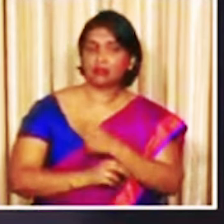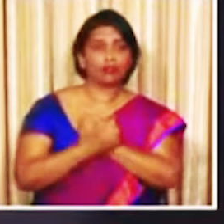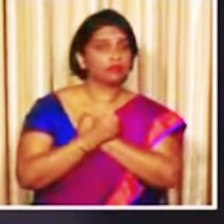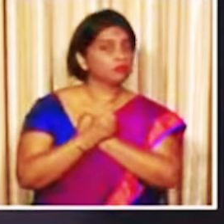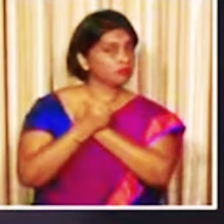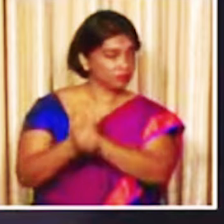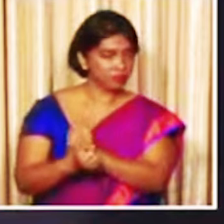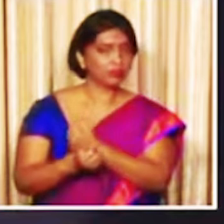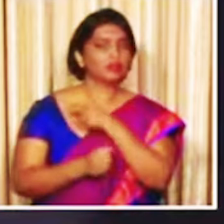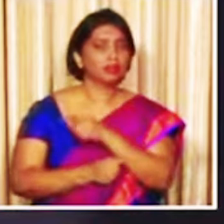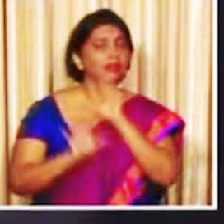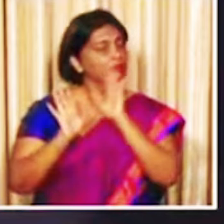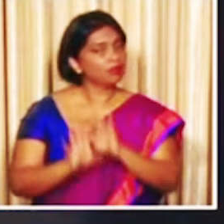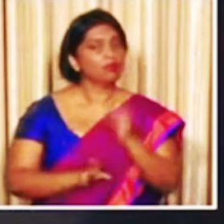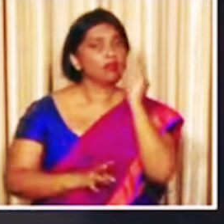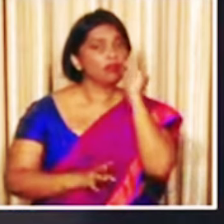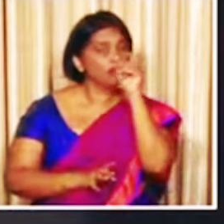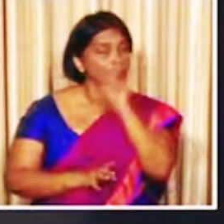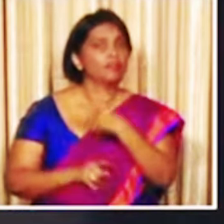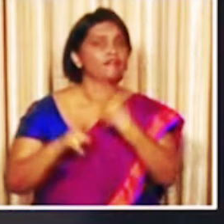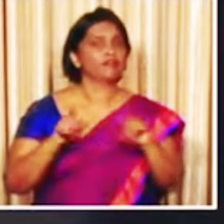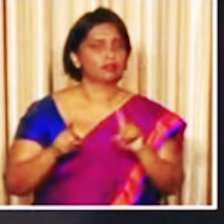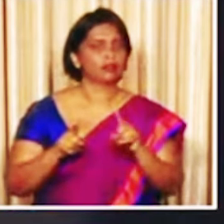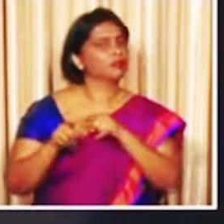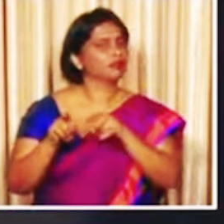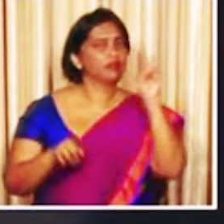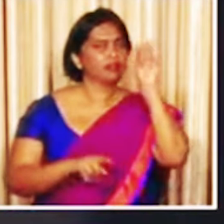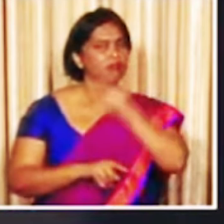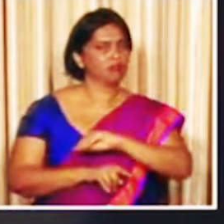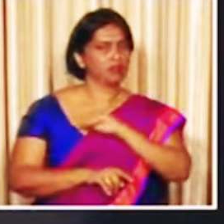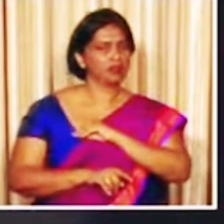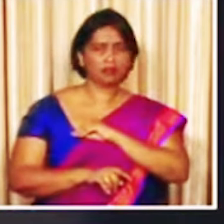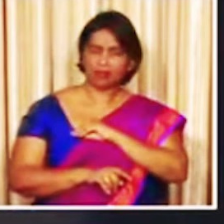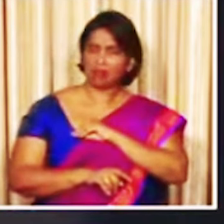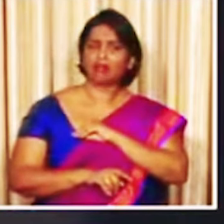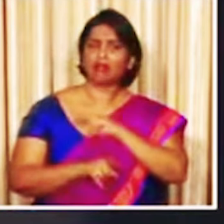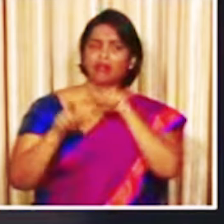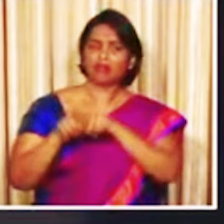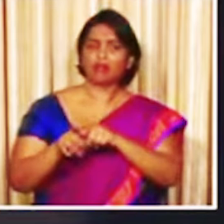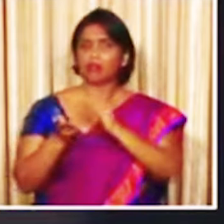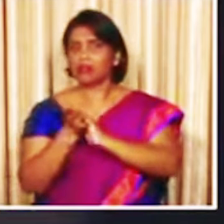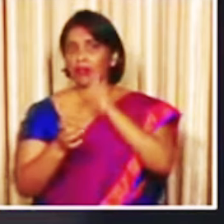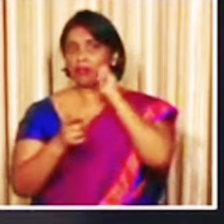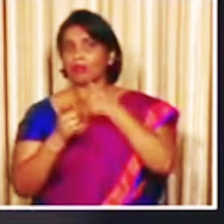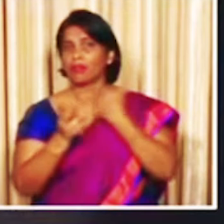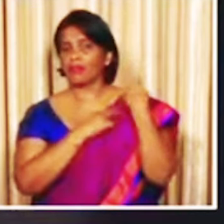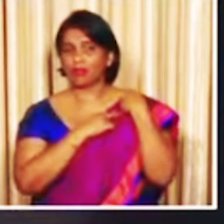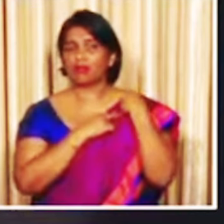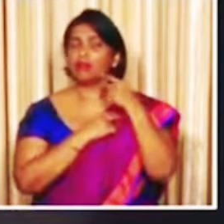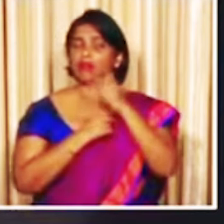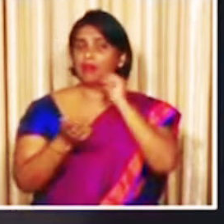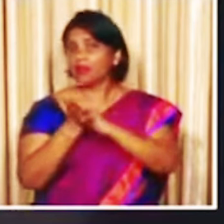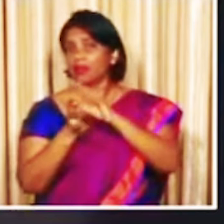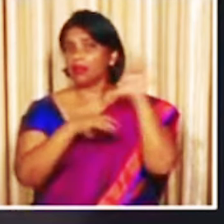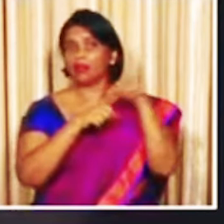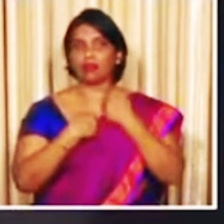කරලා තියෙනවා. හැබැයි කාන්තාව විතරයි. ඉතින් මේ ගණිකා වෘත්තියේ යෙදුණා නම් තව එයාට සේවාදායකයෙක් ඉන්න ඕනේ. ඒතකොට ඒගොල්ලෝ